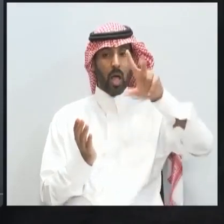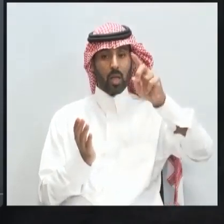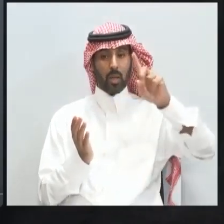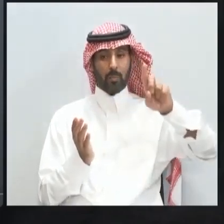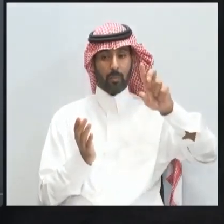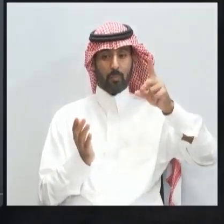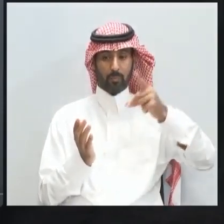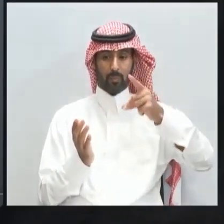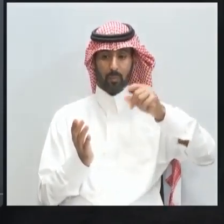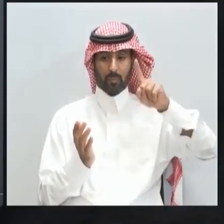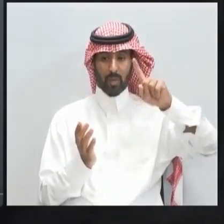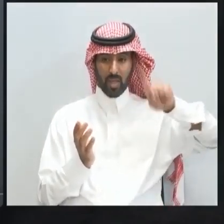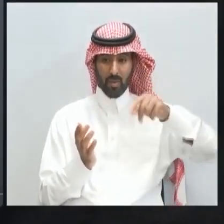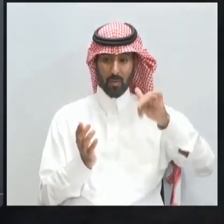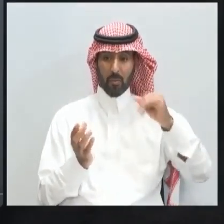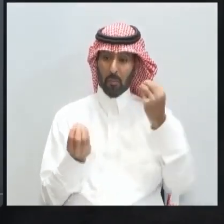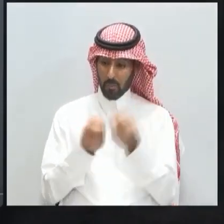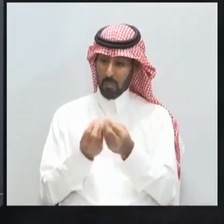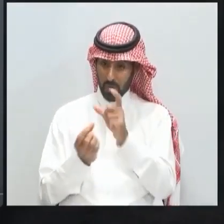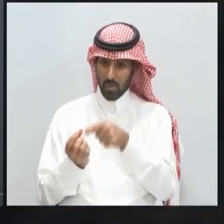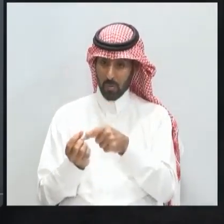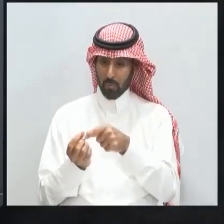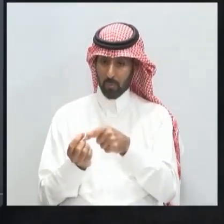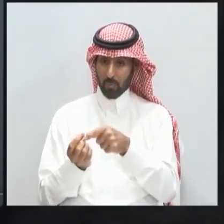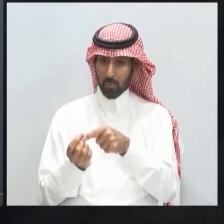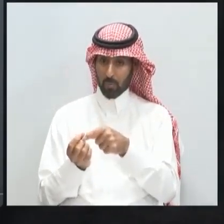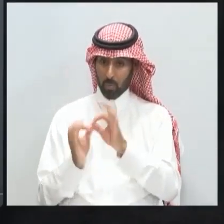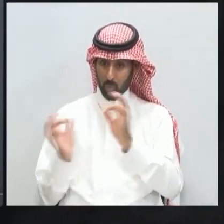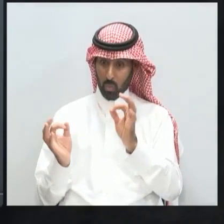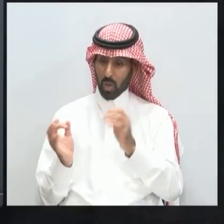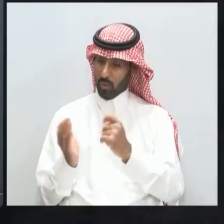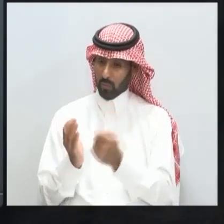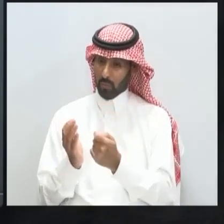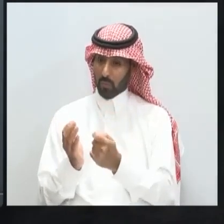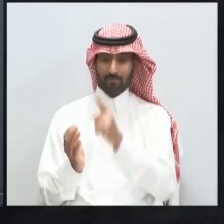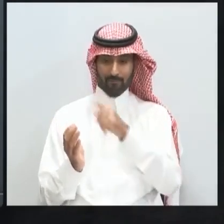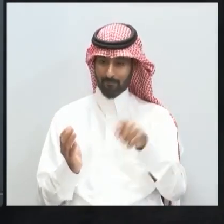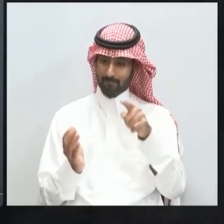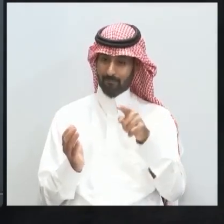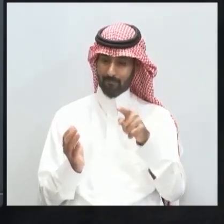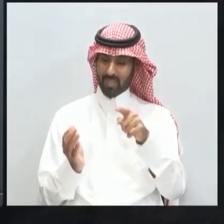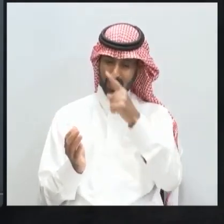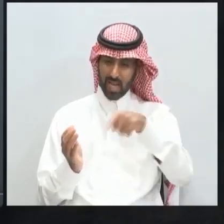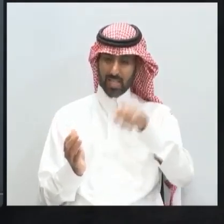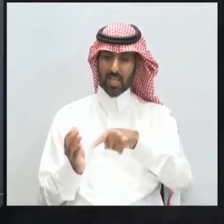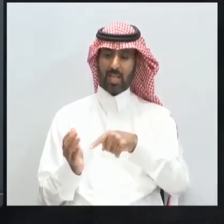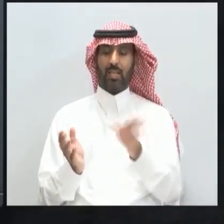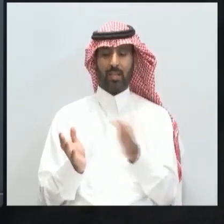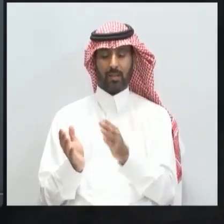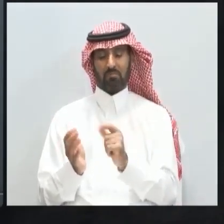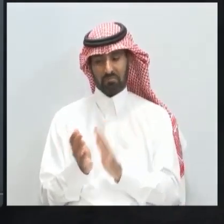وهل هو يعتبر الذي الف كتاب واف شامل في هذا العلم احسنتم اذا العباره صم خاطئه